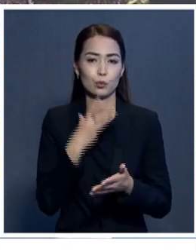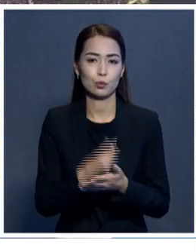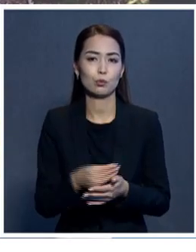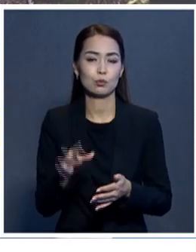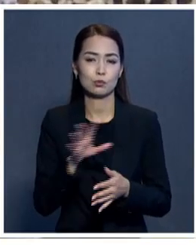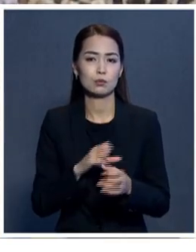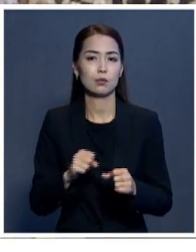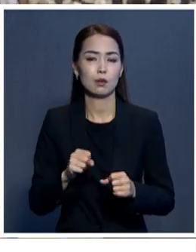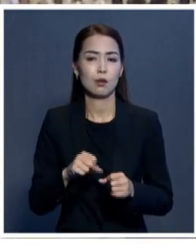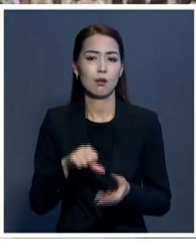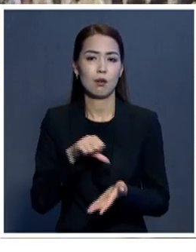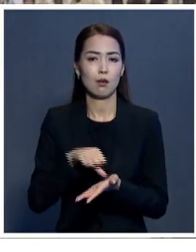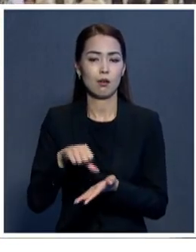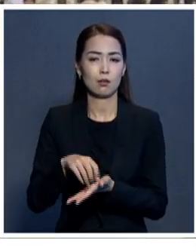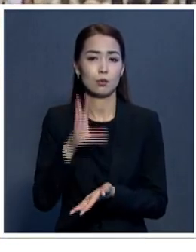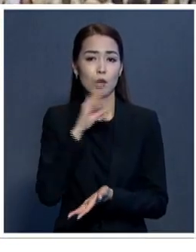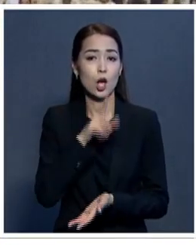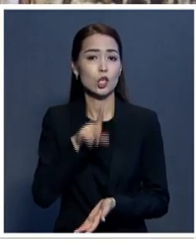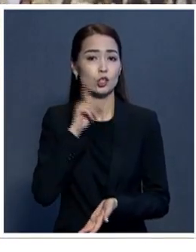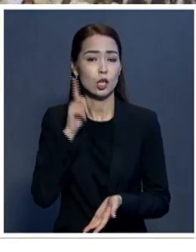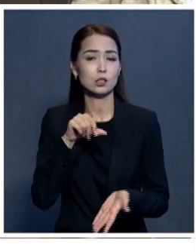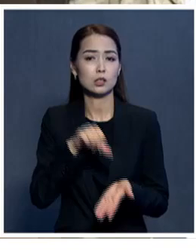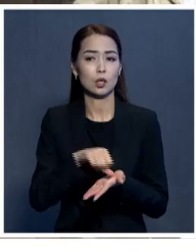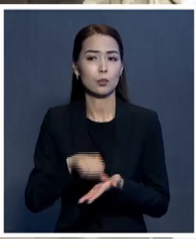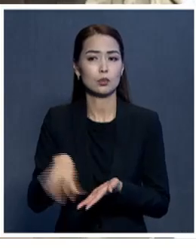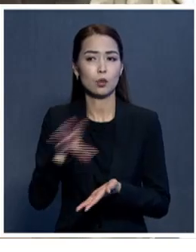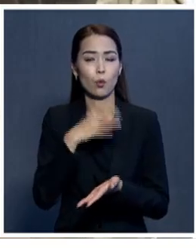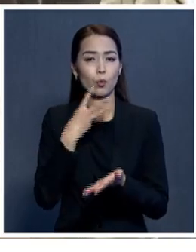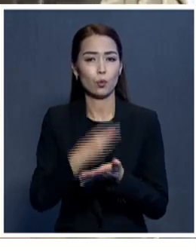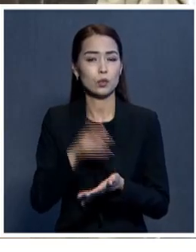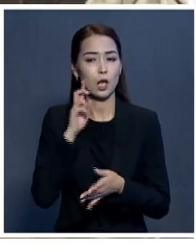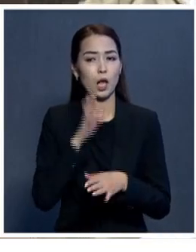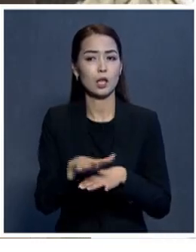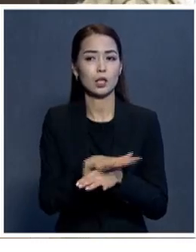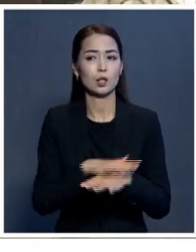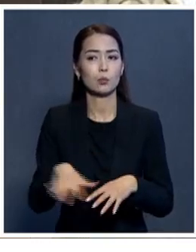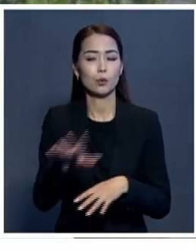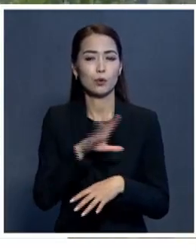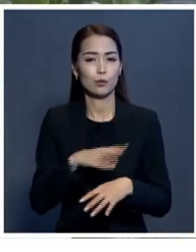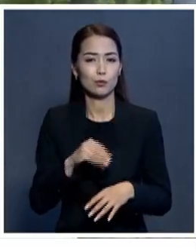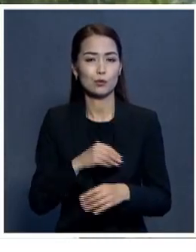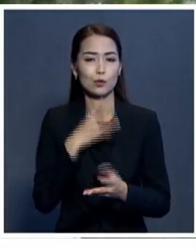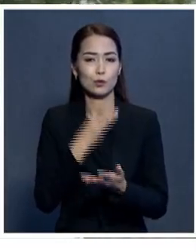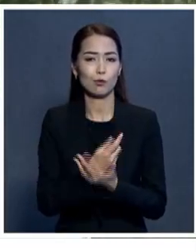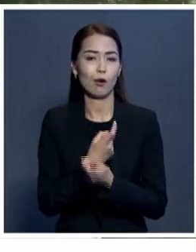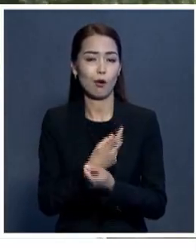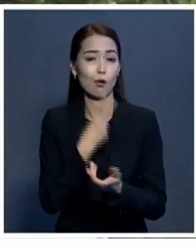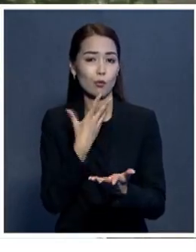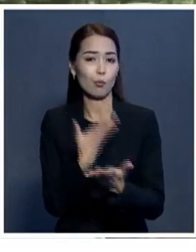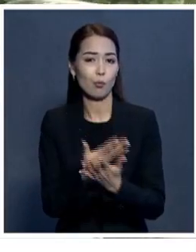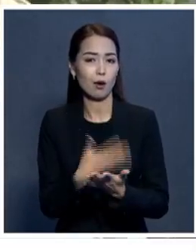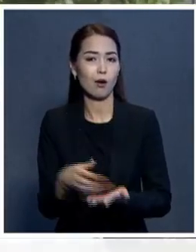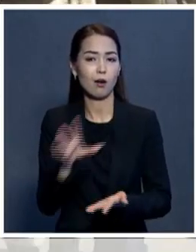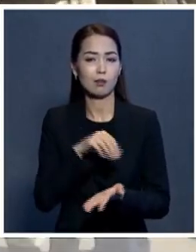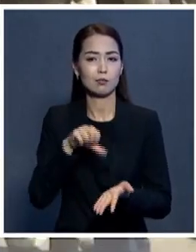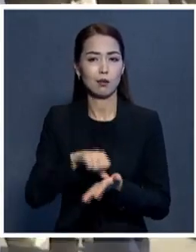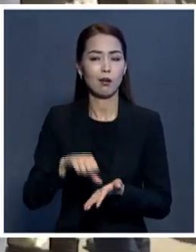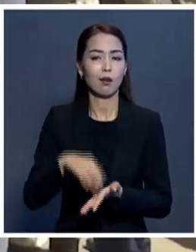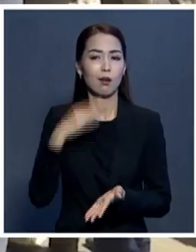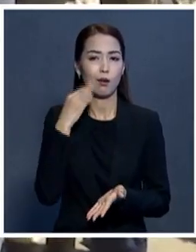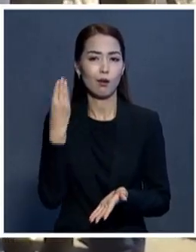130 адамдай қалады. Жас сарбаздар еліміздегі шекара заставаларында әскери борыштарын өтейді. Ал күршім халқы қасиетті Рамазан